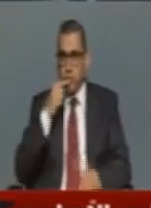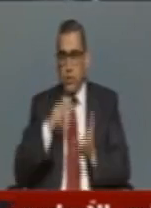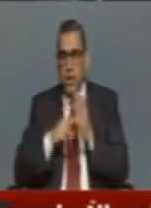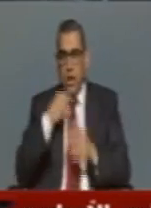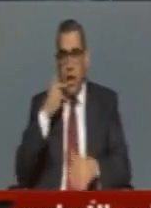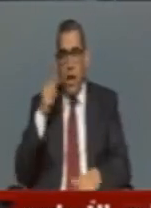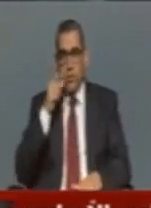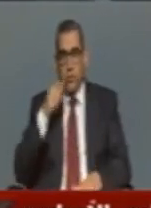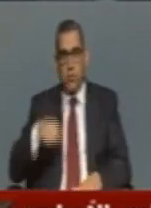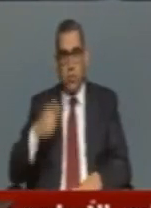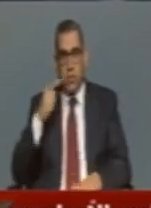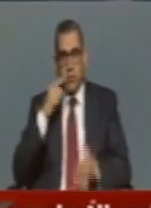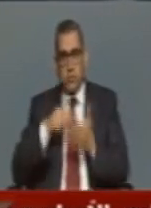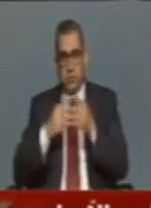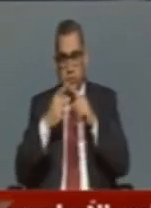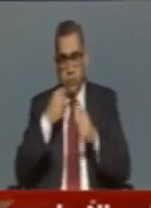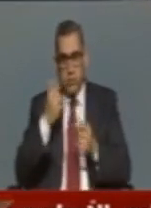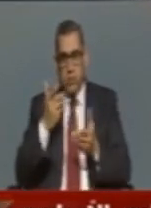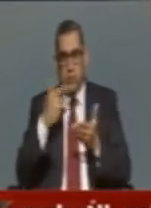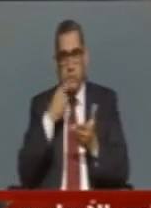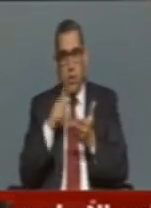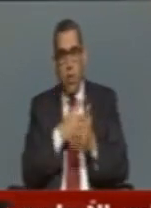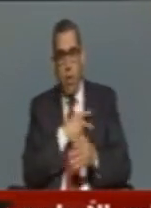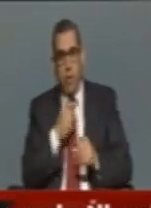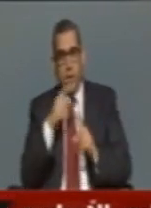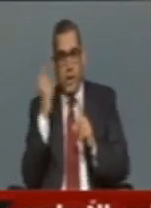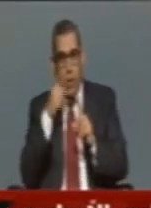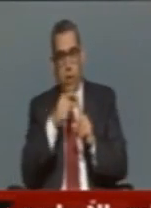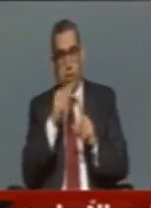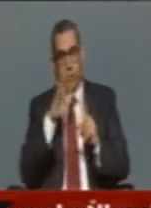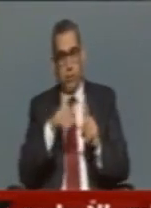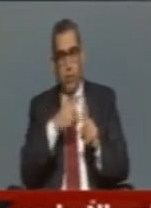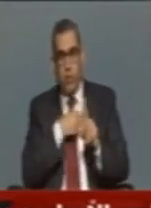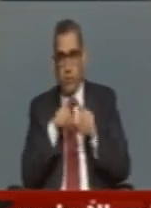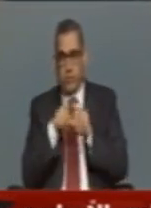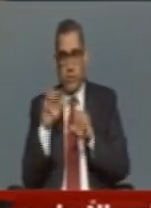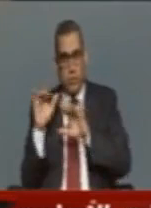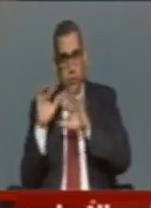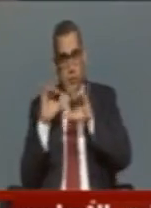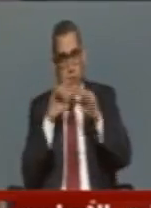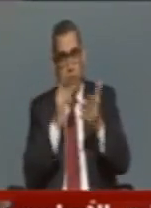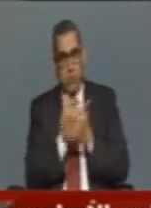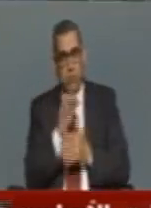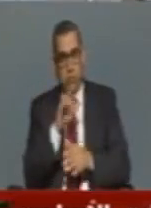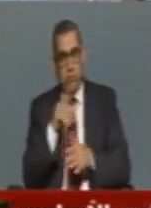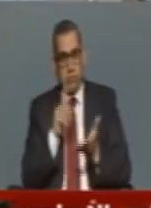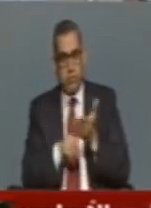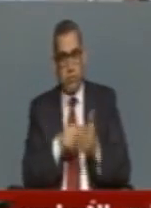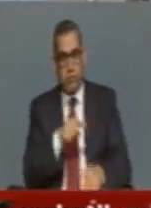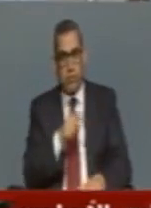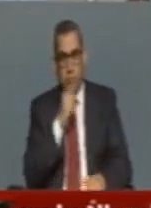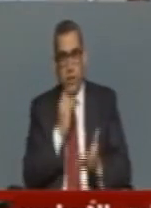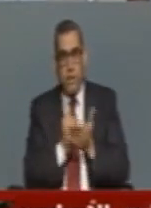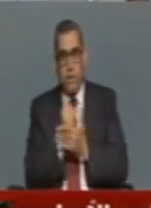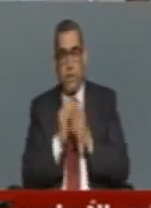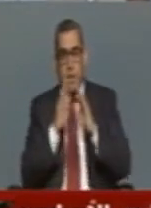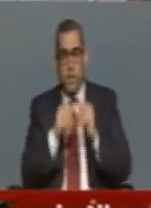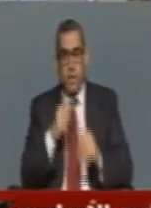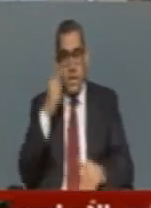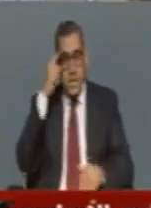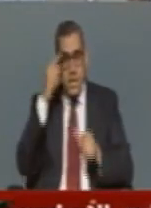الحياة تكلفتها في متناول الناس، ودي عليها إقبال كبير جدا في هذا الصدد. المدارس المصرية اليابانية واحدة